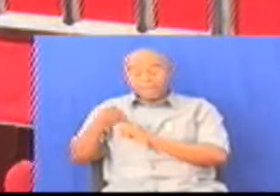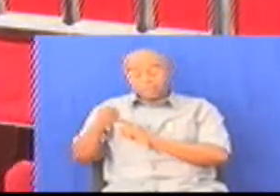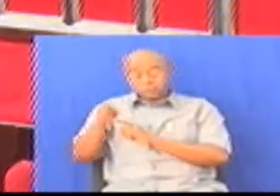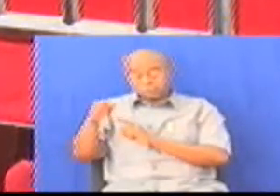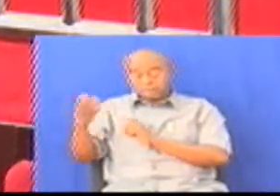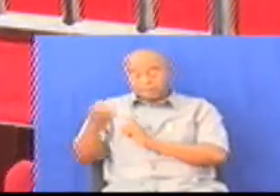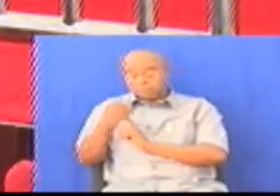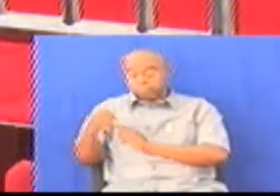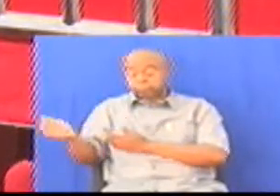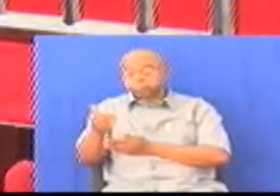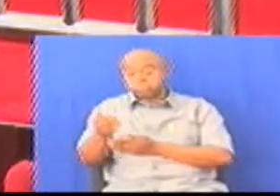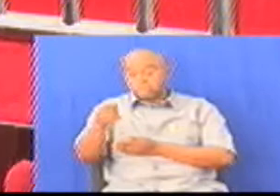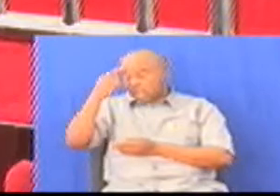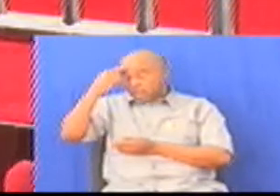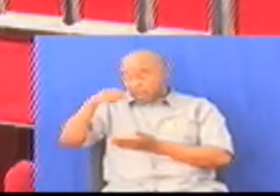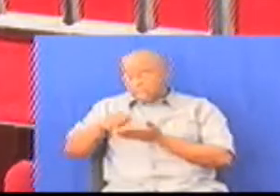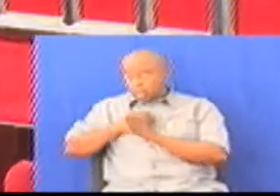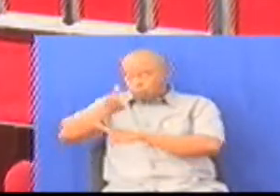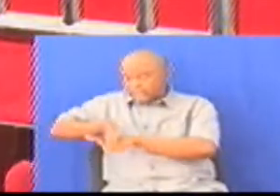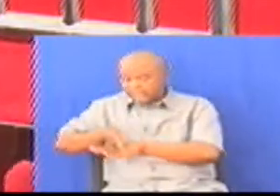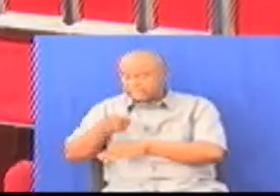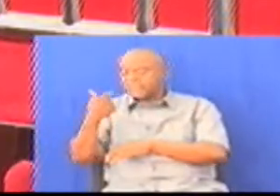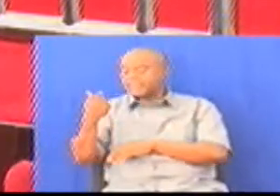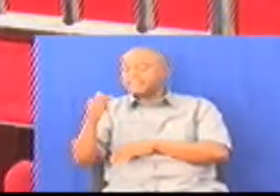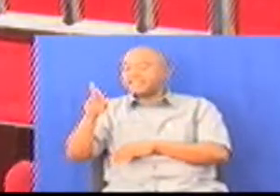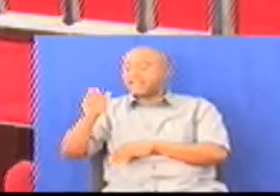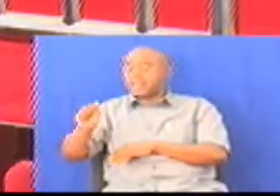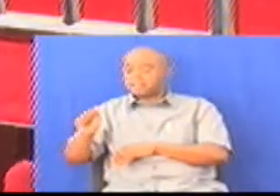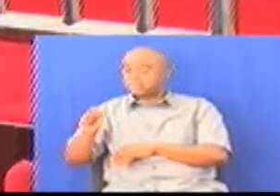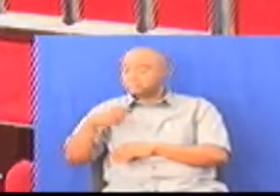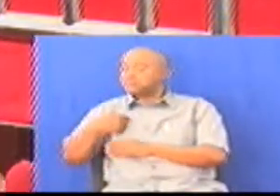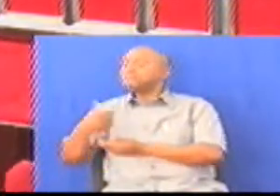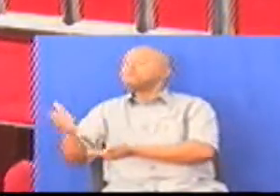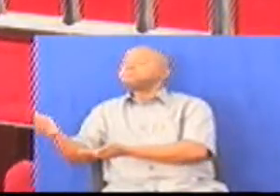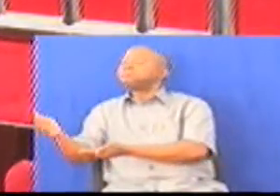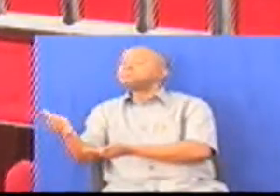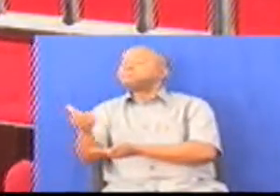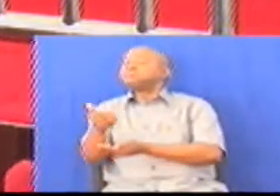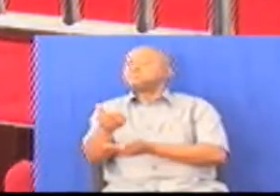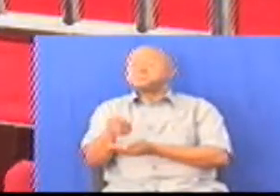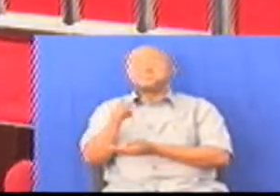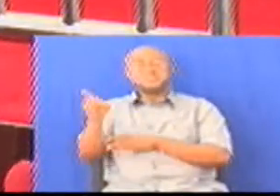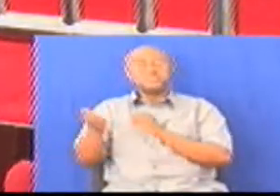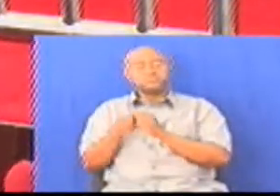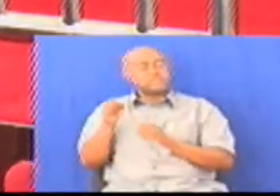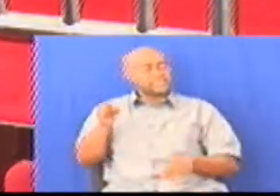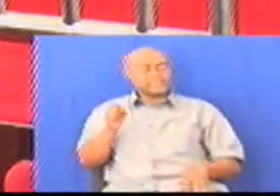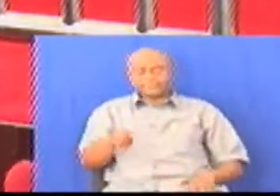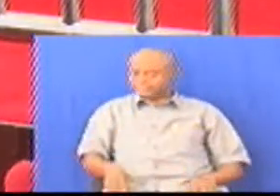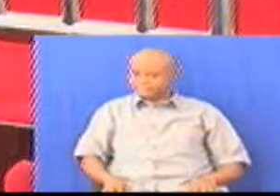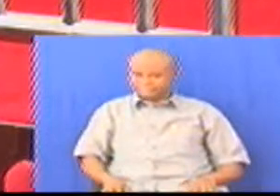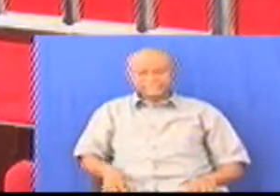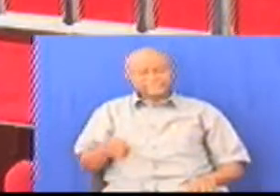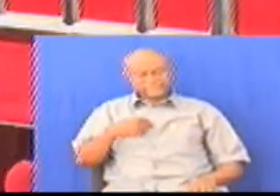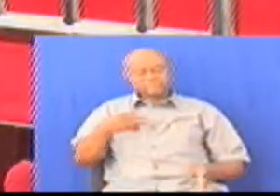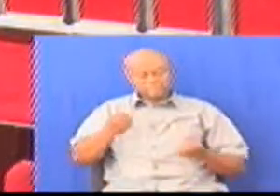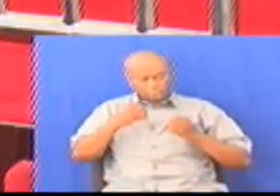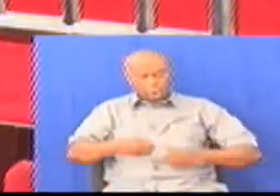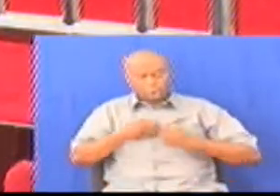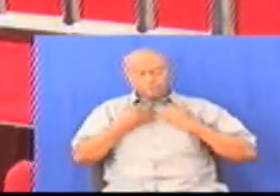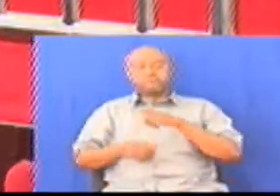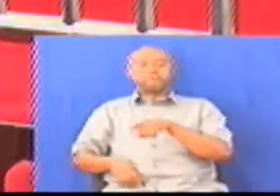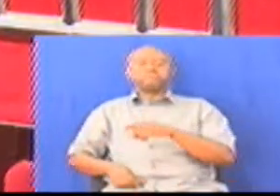na kuipa mamlaka TRA kwa ajili ya kukusanyaji wake. Swala hili Mheshimiwa Spika lileta hofu